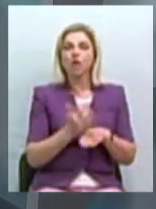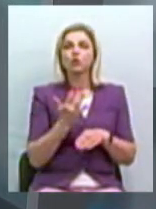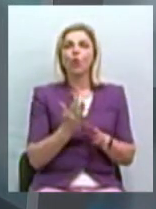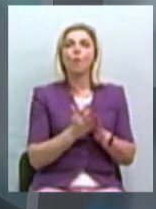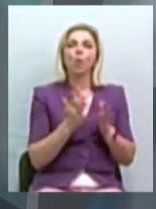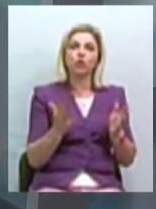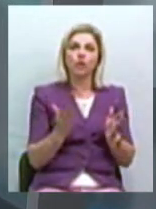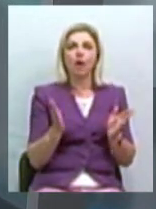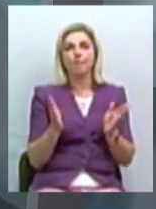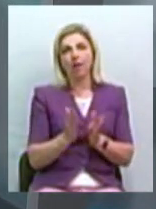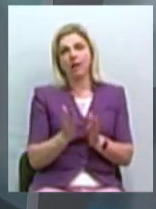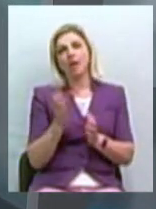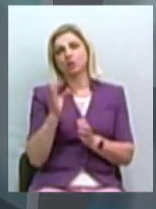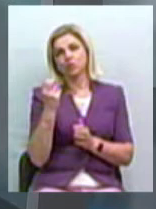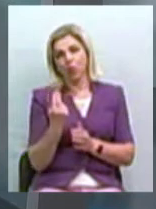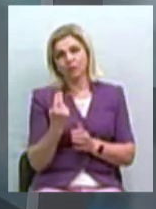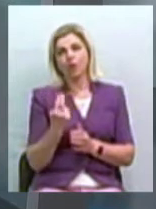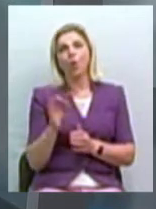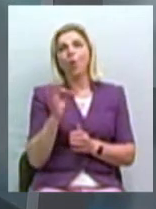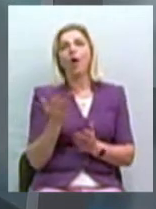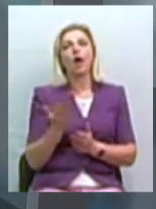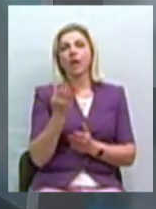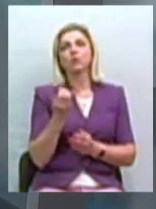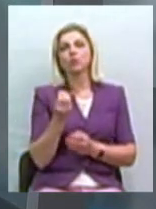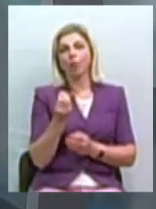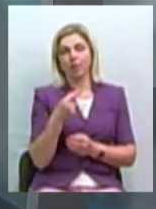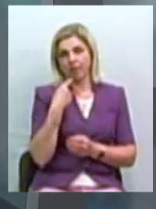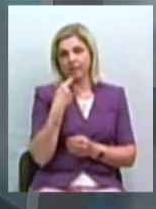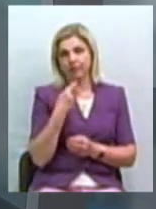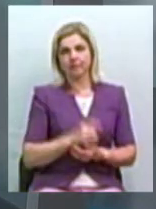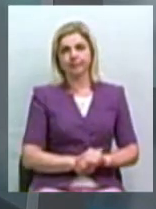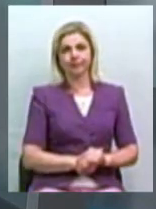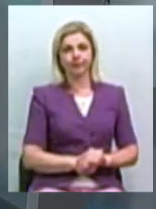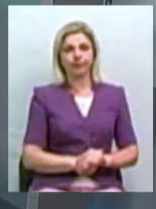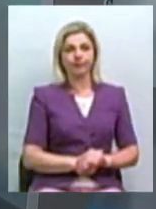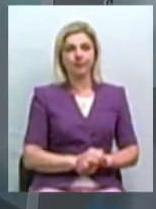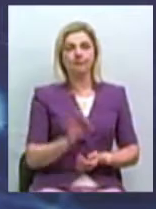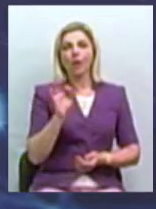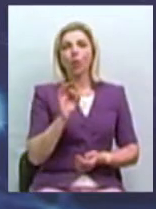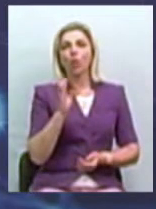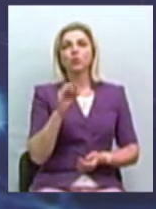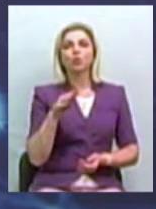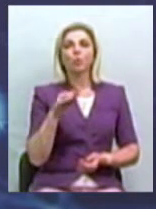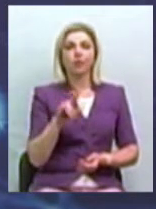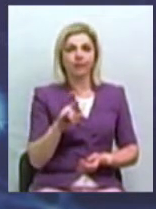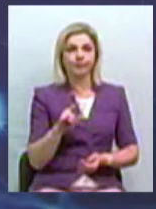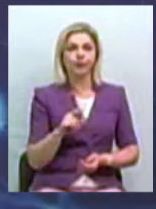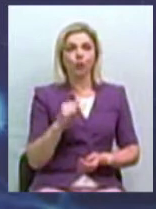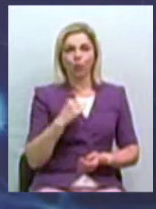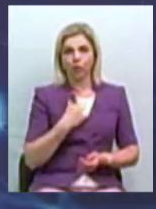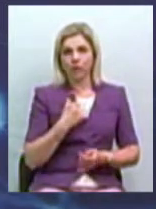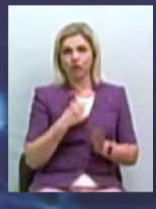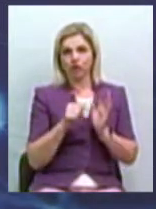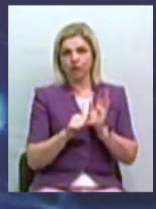маленьких та соціальних, і про які це суми йдеться? Давайте, по-перше, про суми. У нас